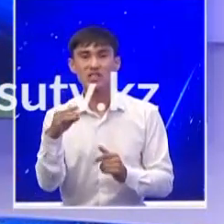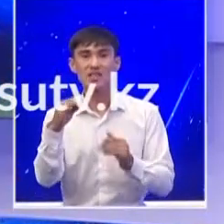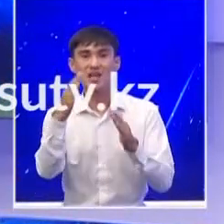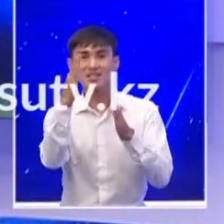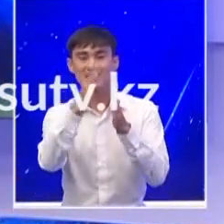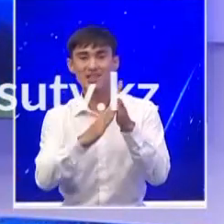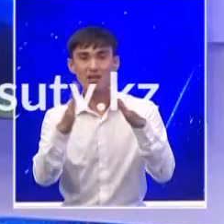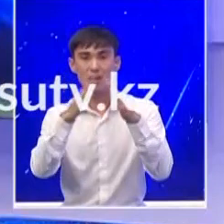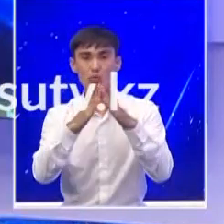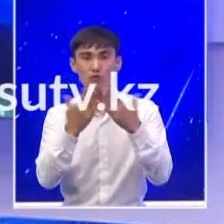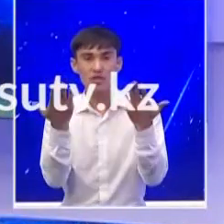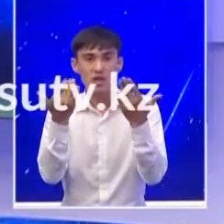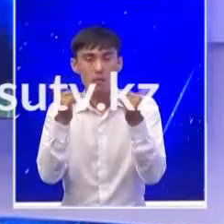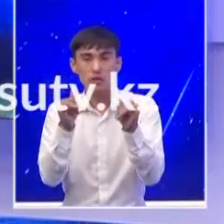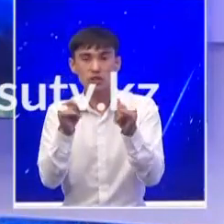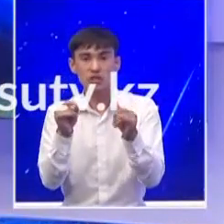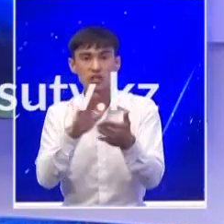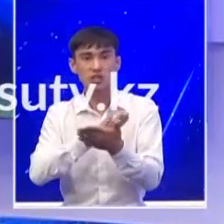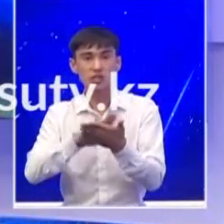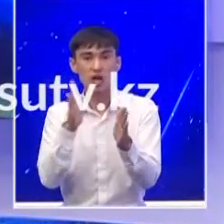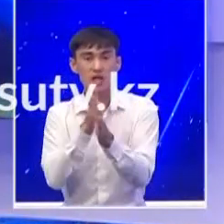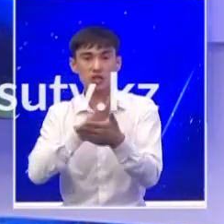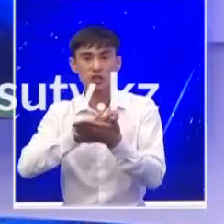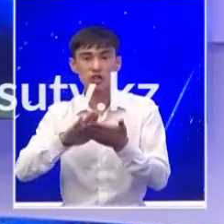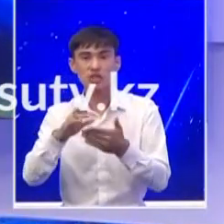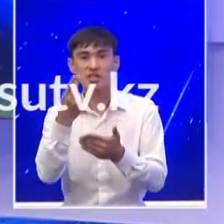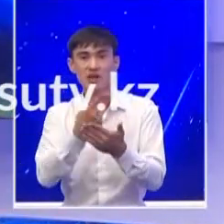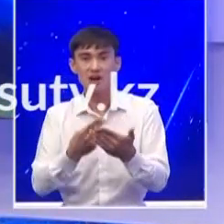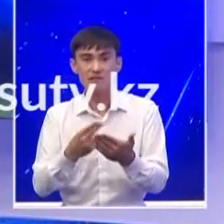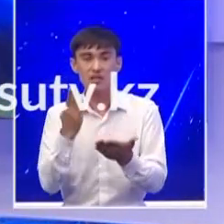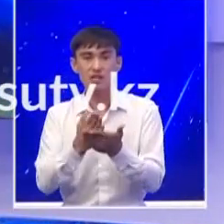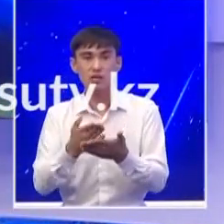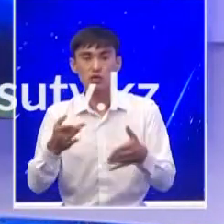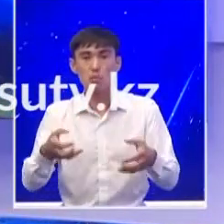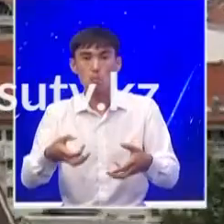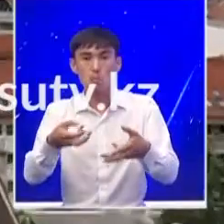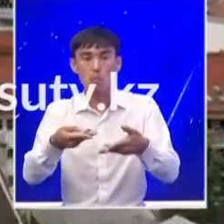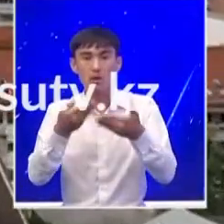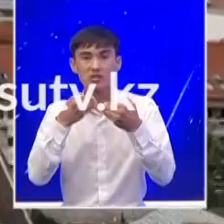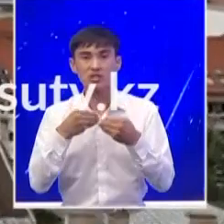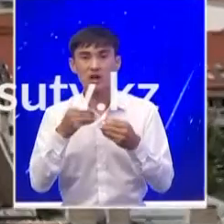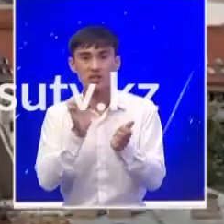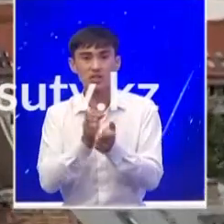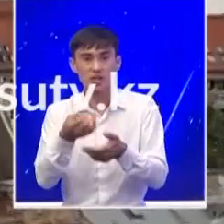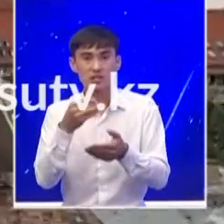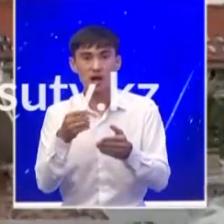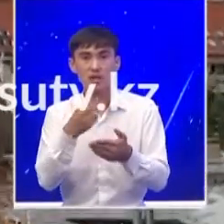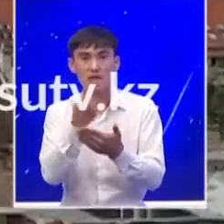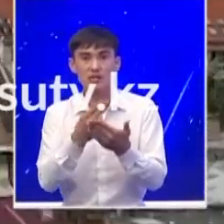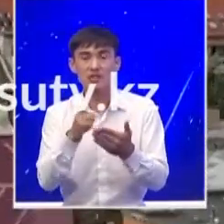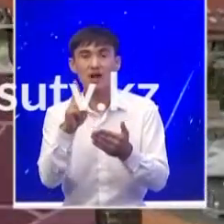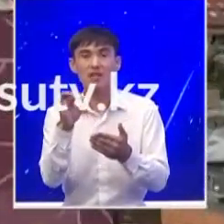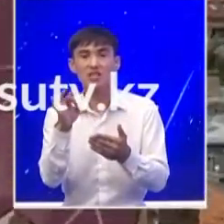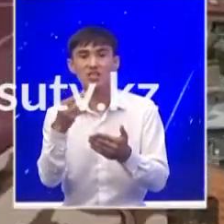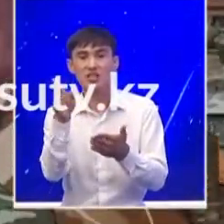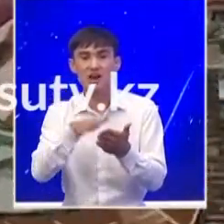появились необычные экологически чистые граффити, которые поглощают смог. Они нарисованы специальной фотокаталитической краской.